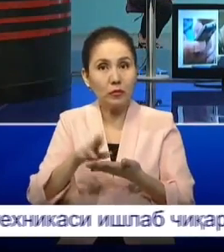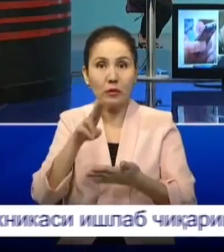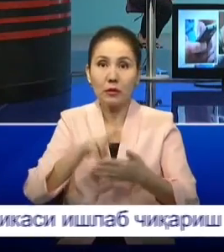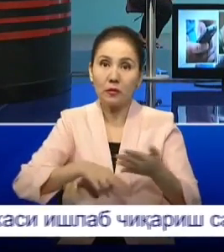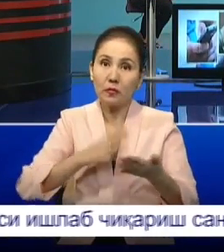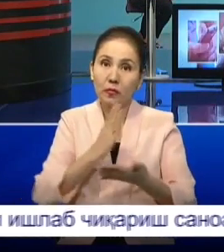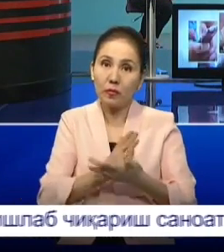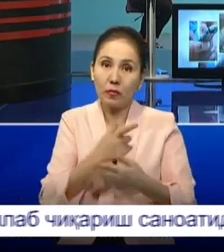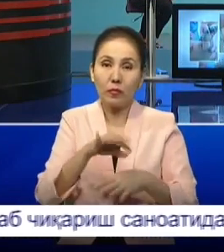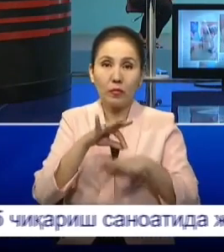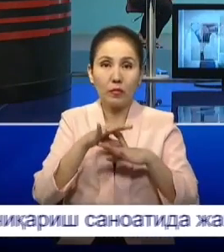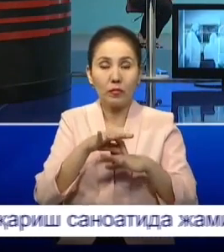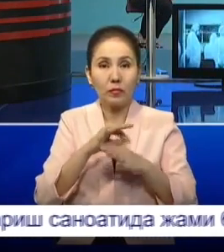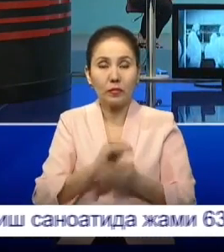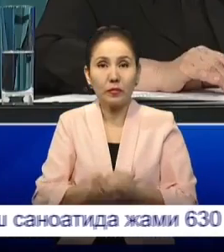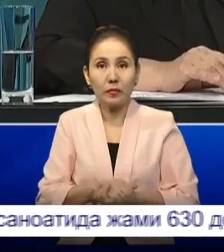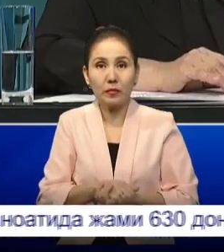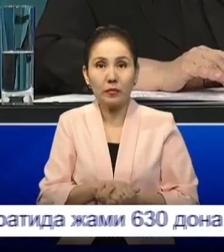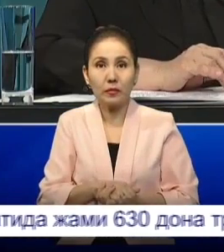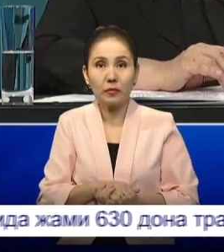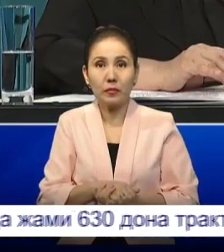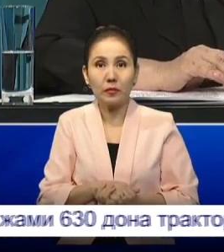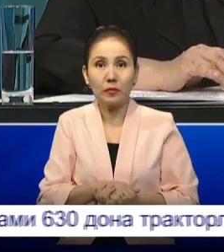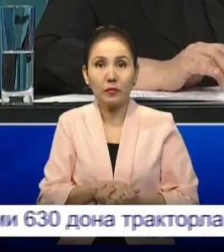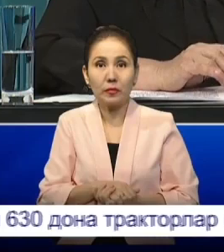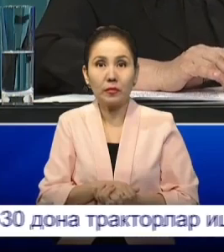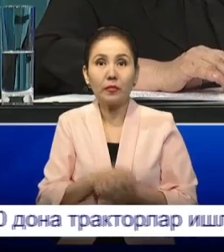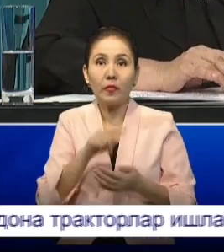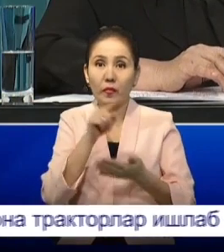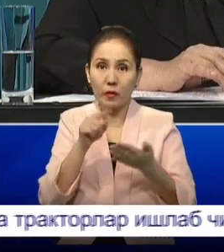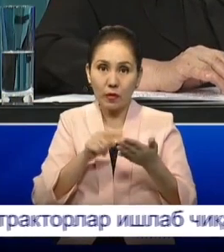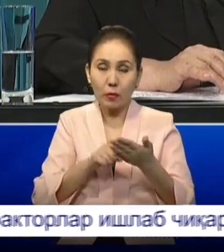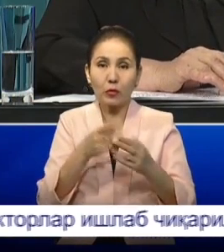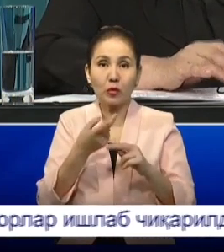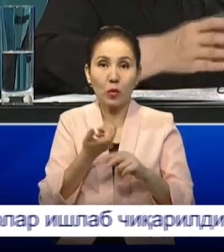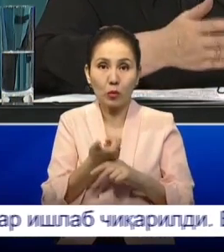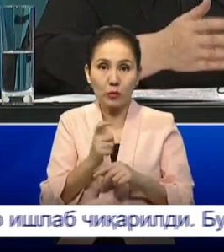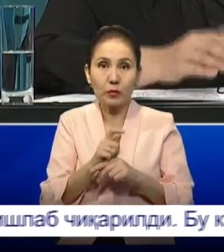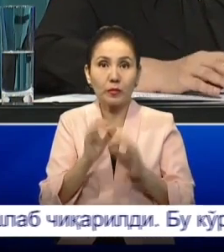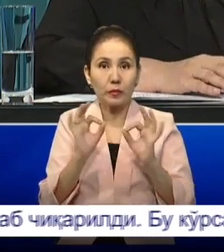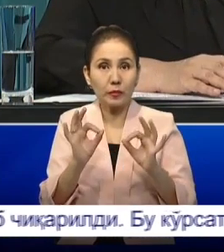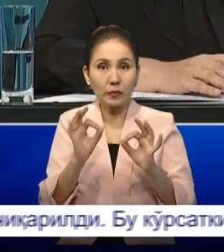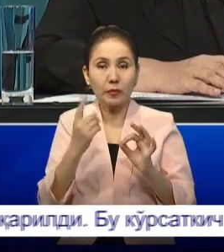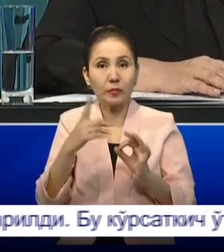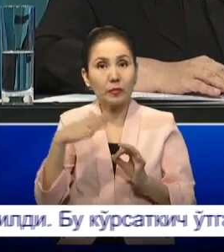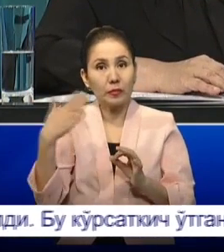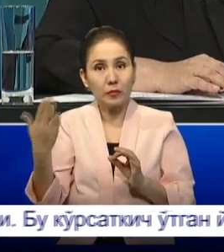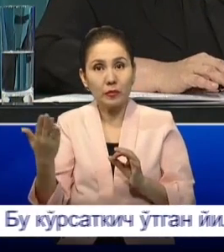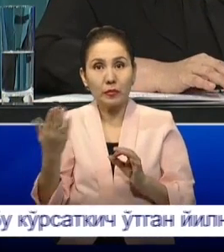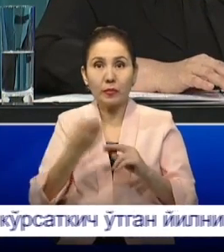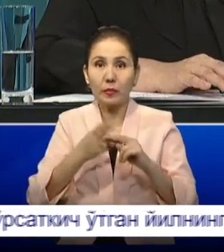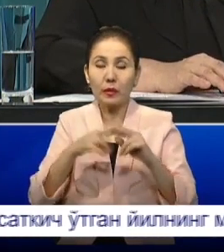их носить, насколько они защищают? Ну, вопрос очень злободневный. С одной стороны, вот как я сказала,